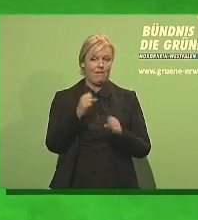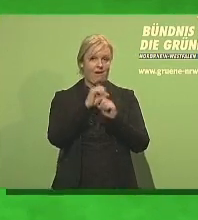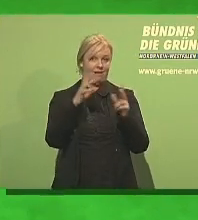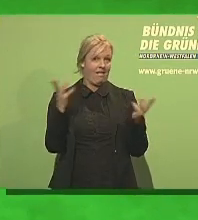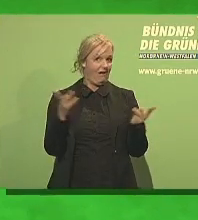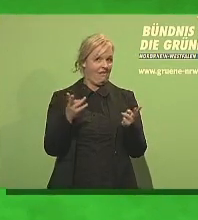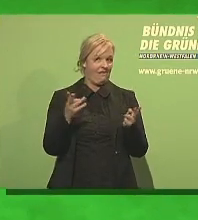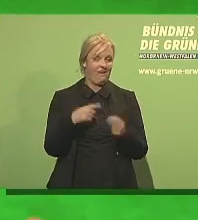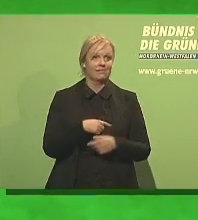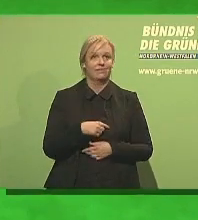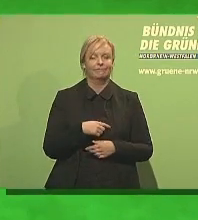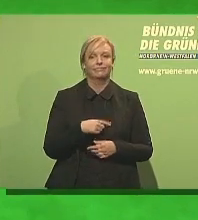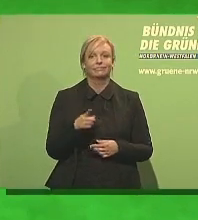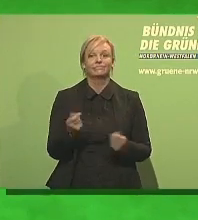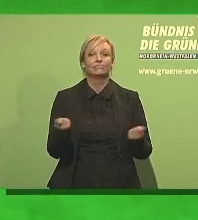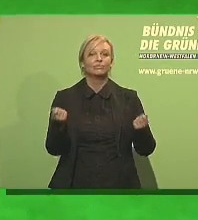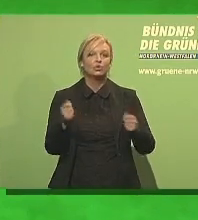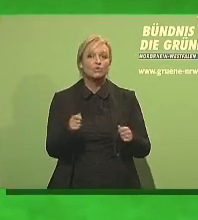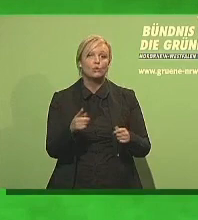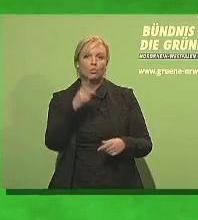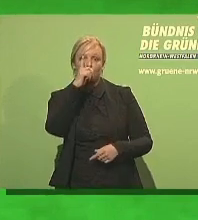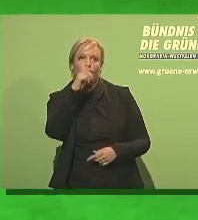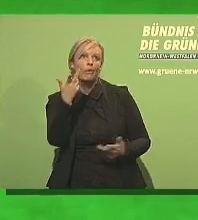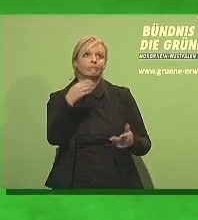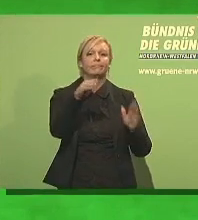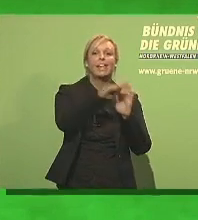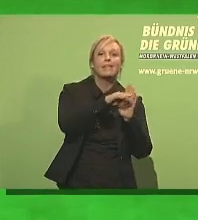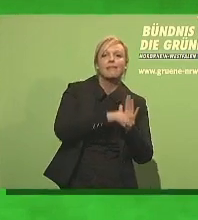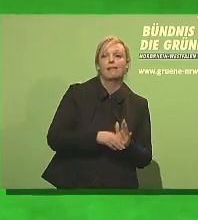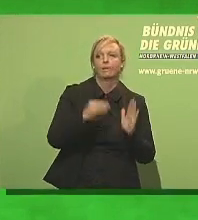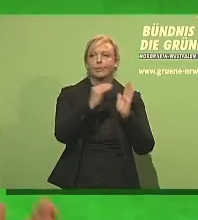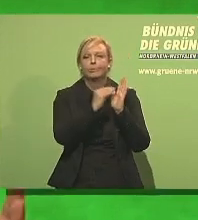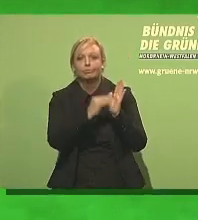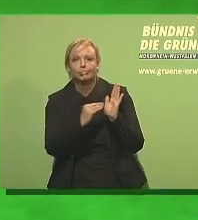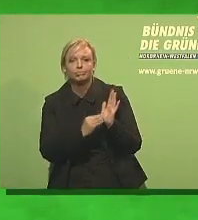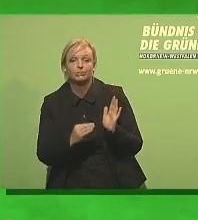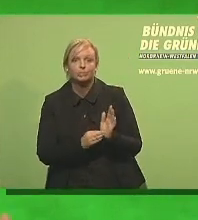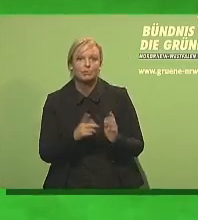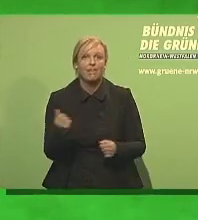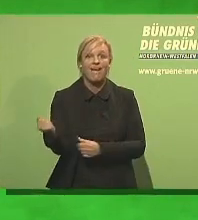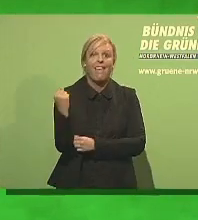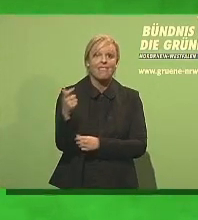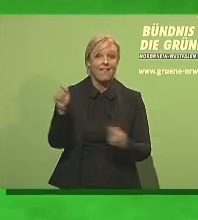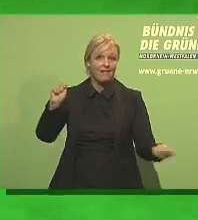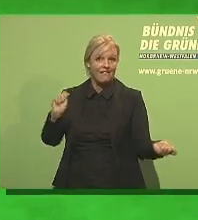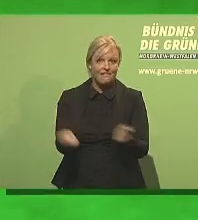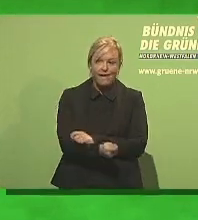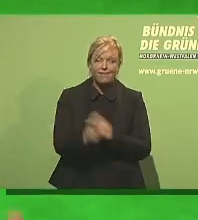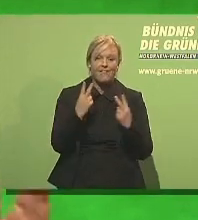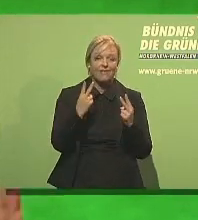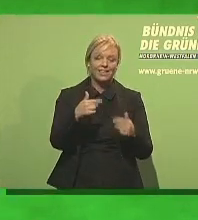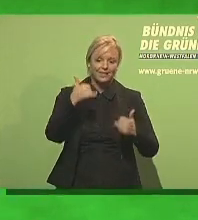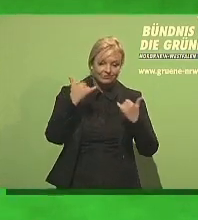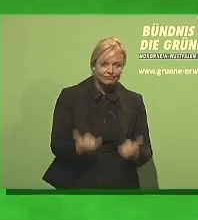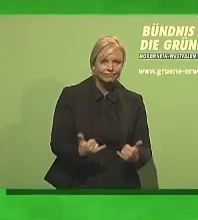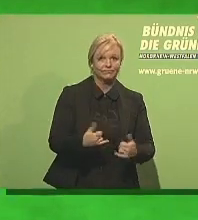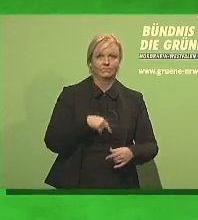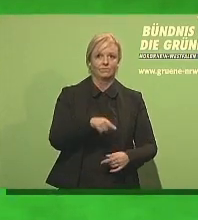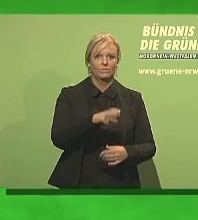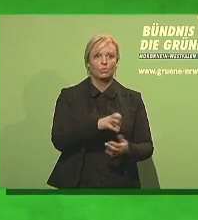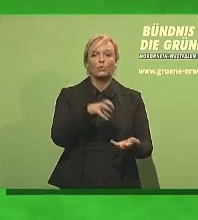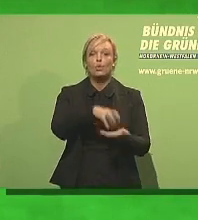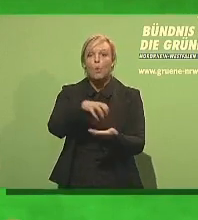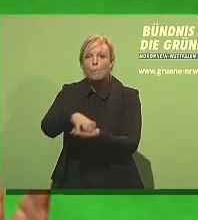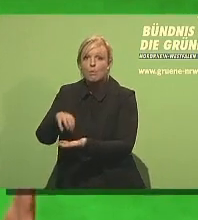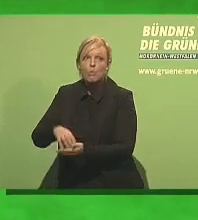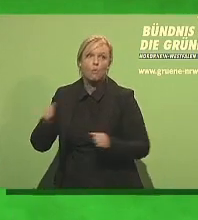nur Rahmenbedingungen, am Ende sind es nur Gesetze im Bundesgesetzblatt. Die Energiewende muss vor Ort gemacht werden, die muss vor Kommunen